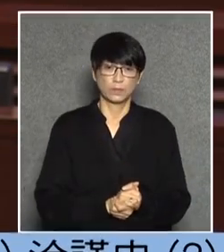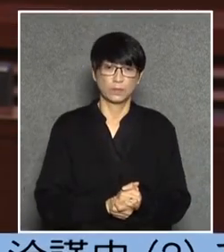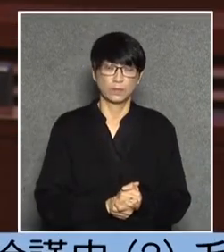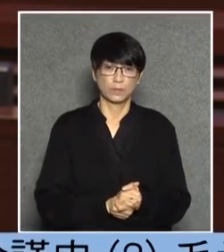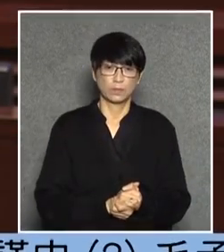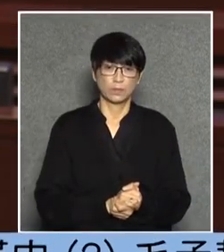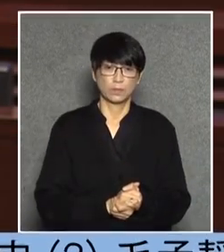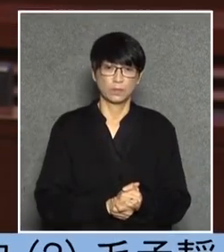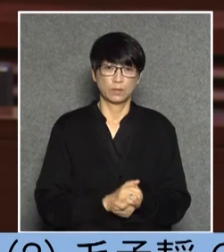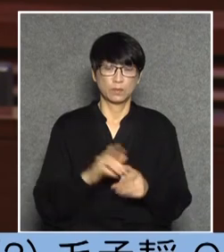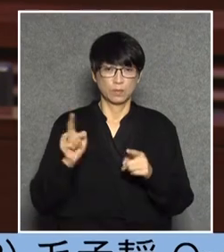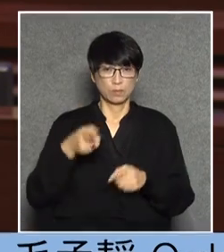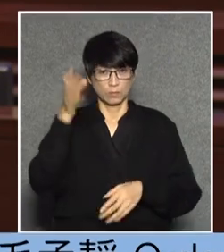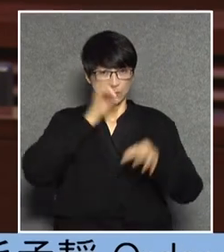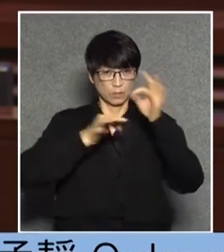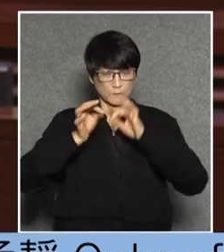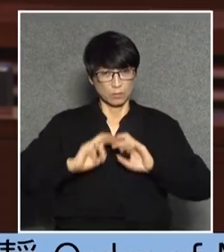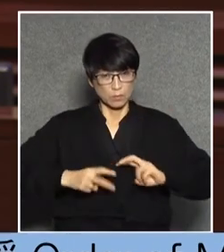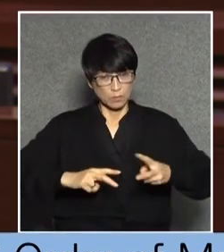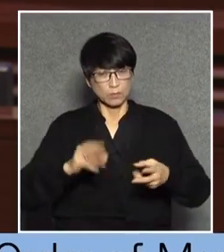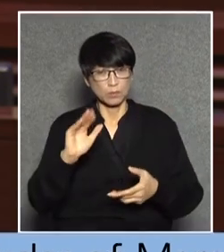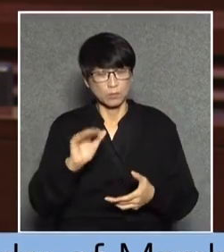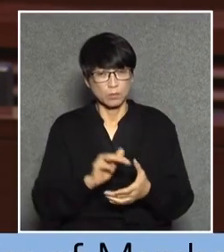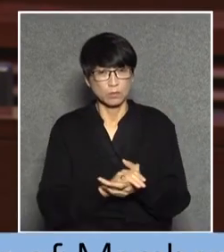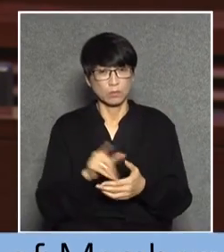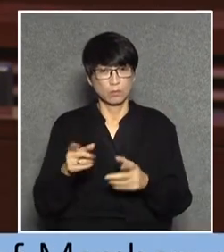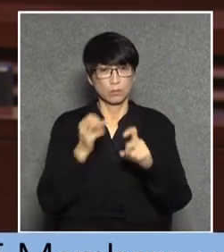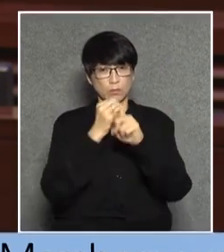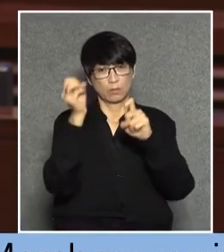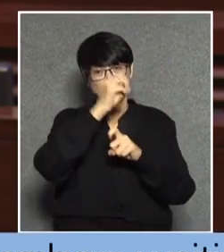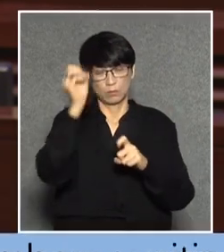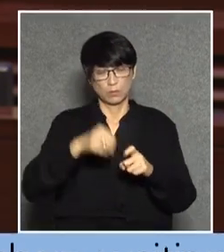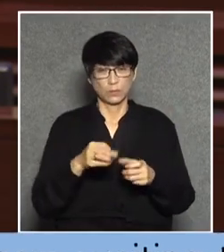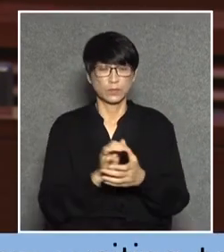另外一個新加坡做嘅擴展咩？佢個佔有率都90%